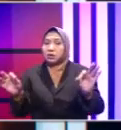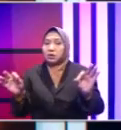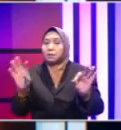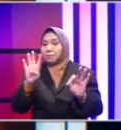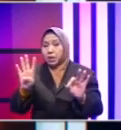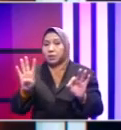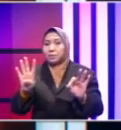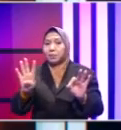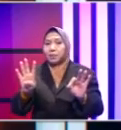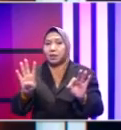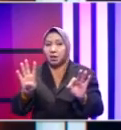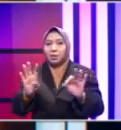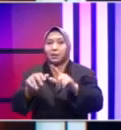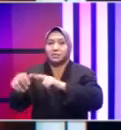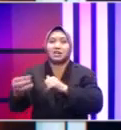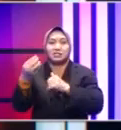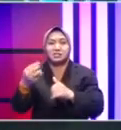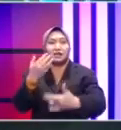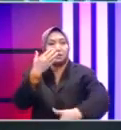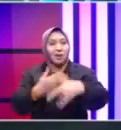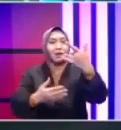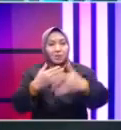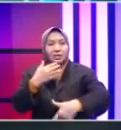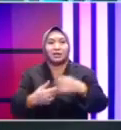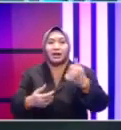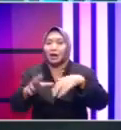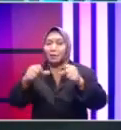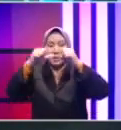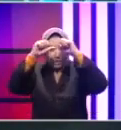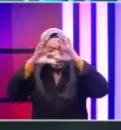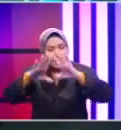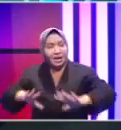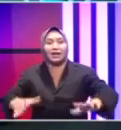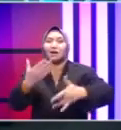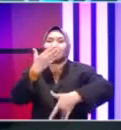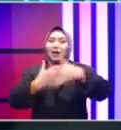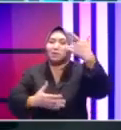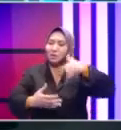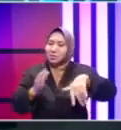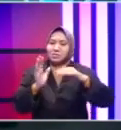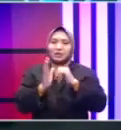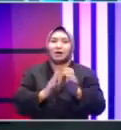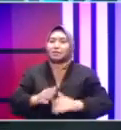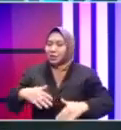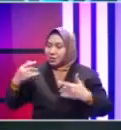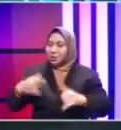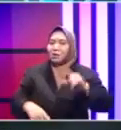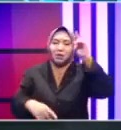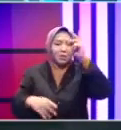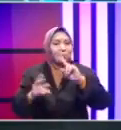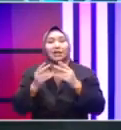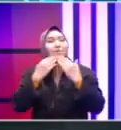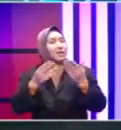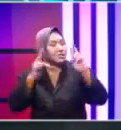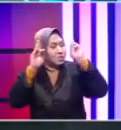yang keempat aset ini tak panjang skecth wow wow sana ambil berkawal terus Allah Bekasi